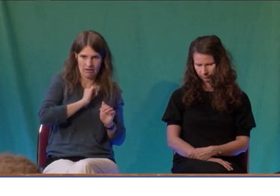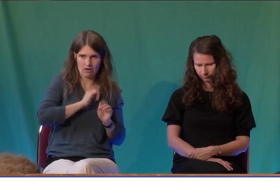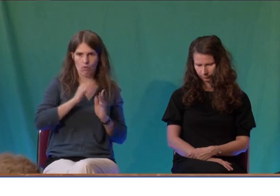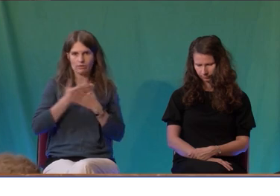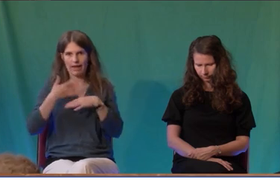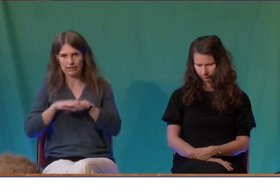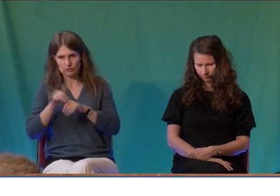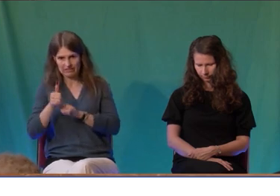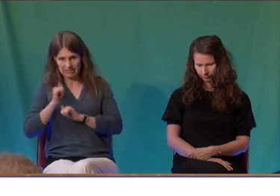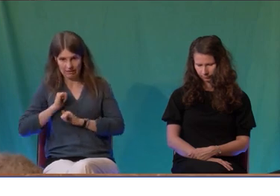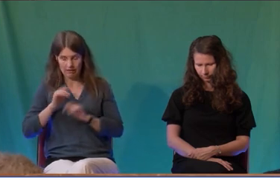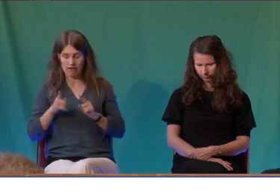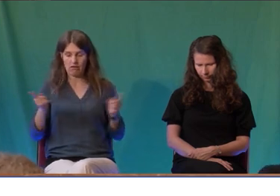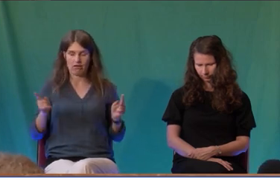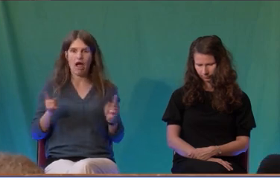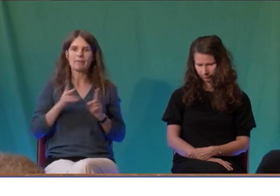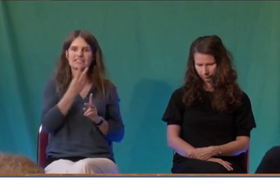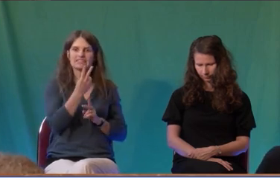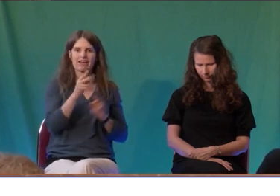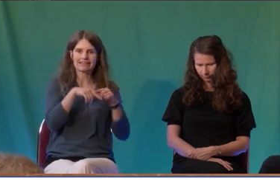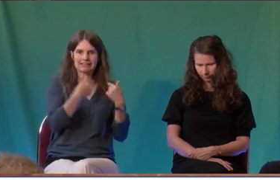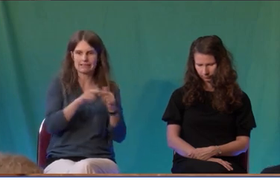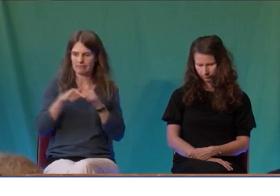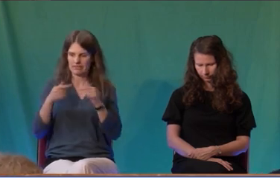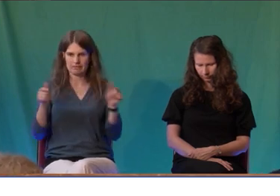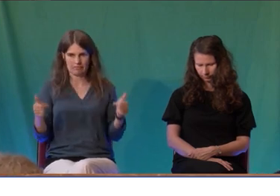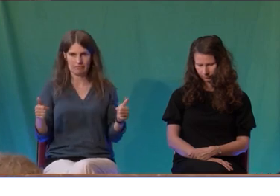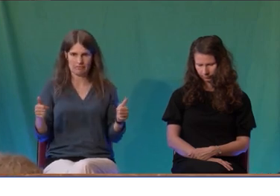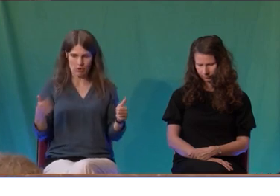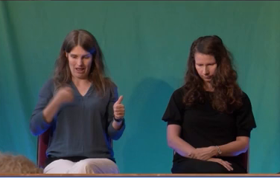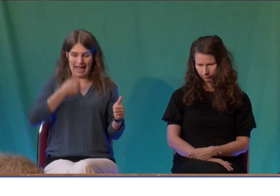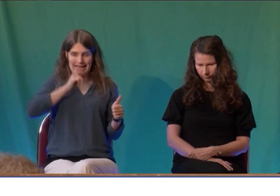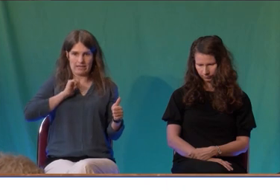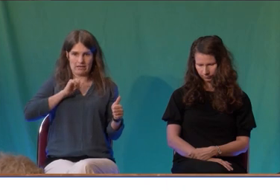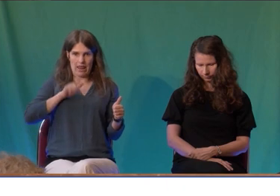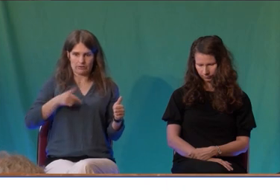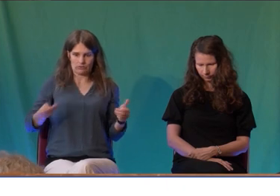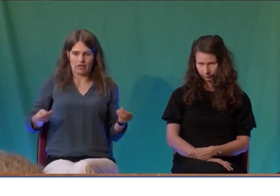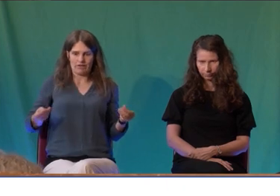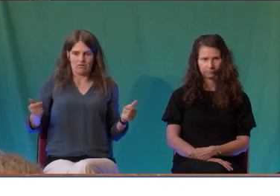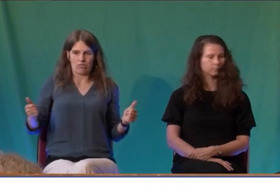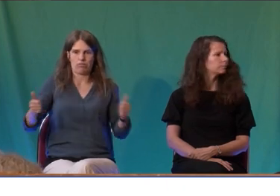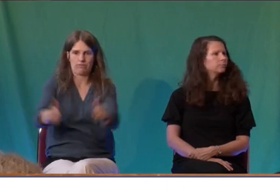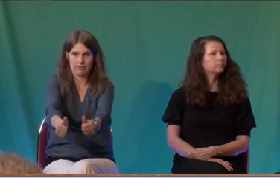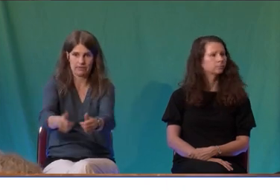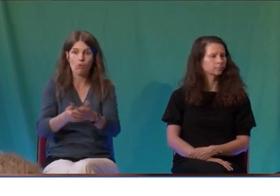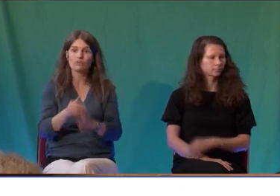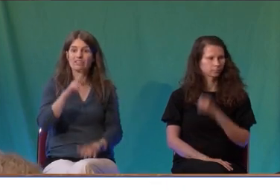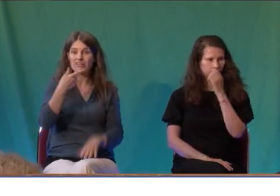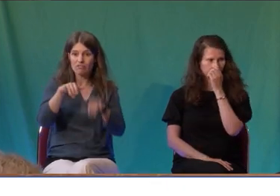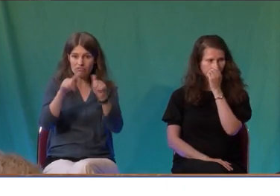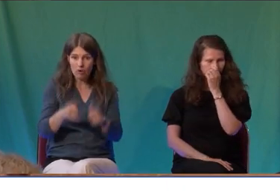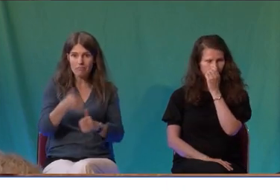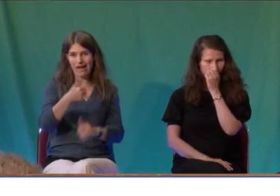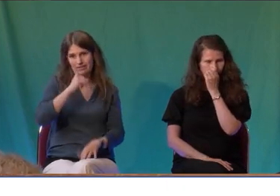und einfach zwei Teams hat und dann die Hilfe aus einer Hand leistet und noch die dritte Möglichkeit das war auch ein